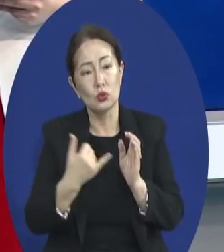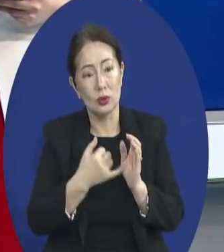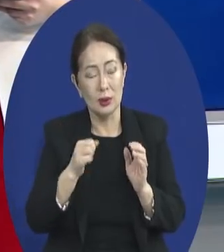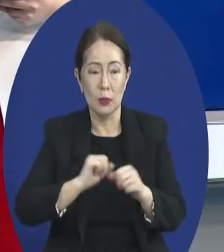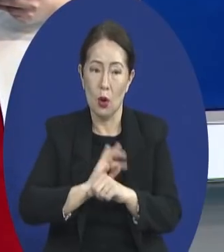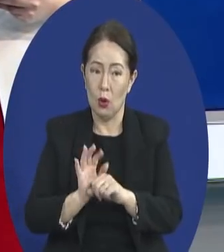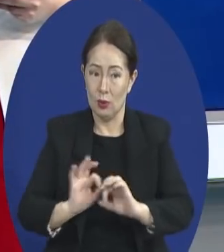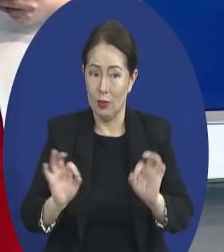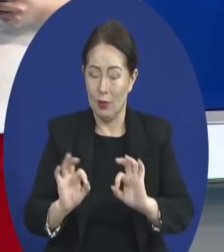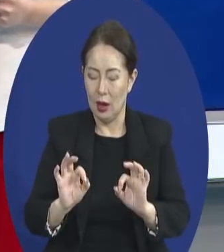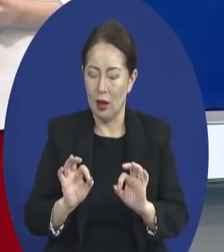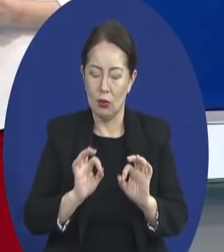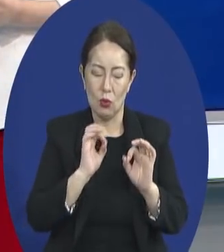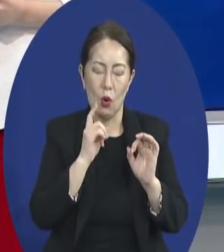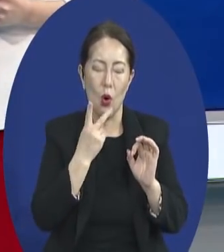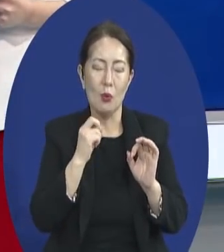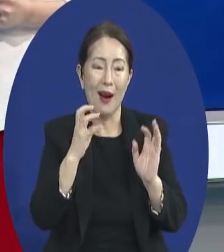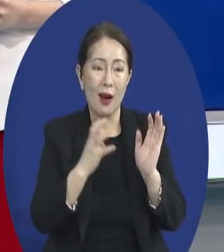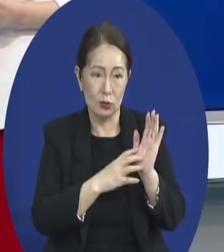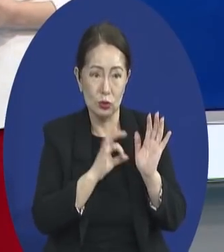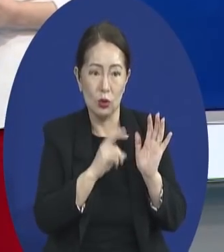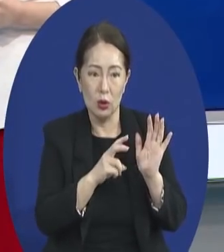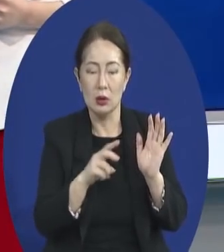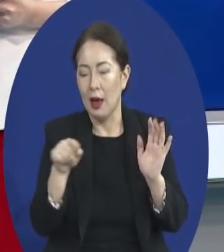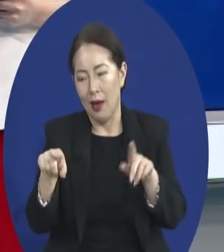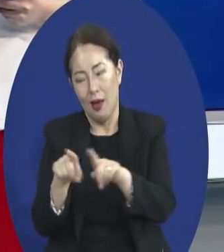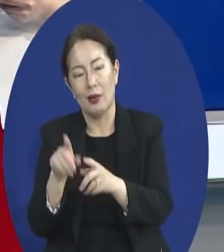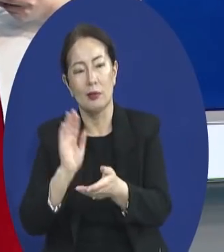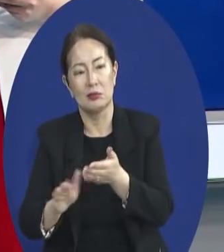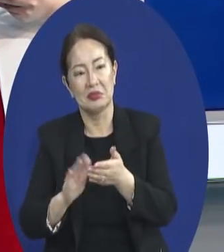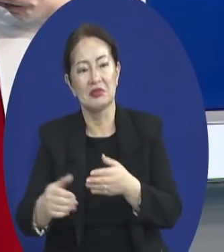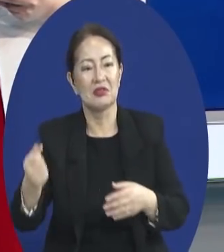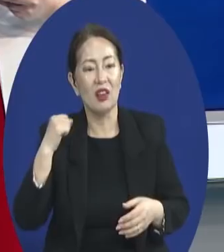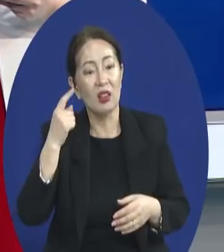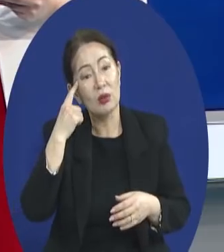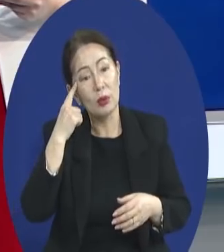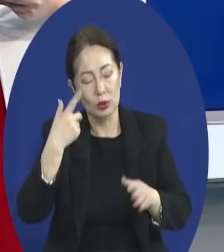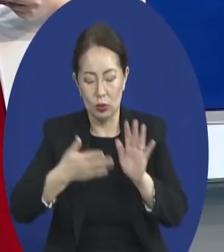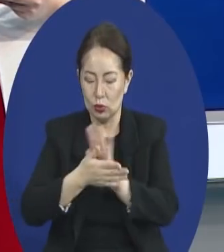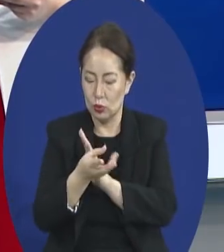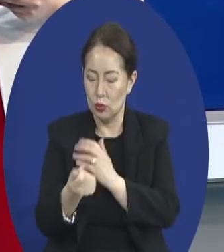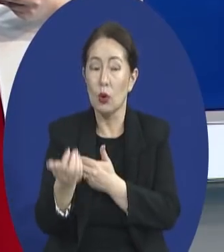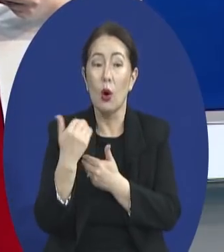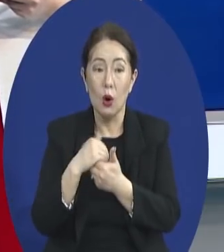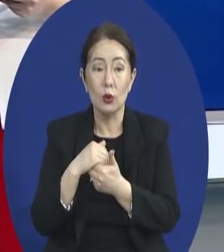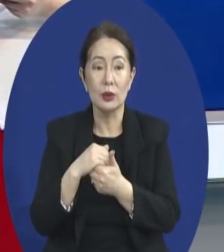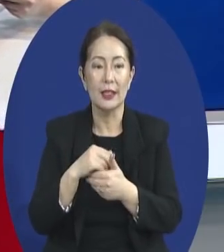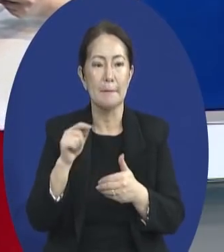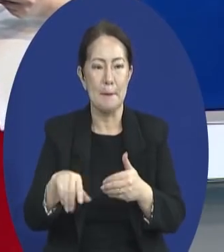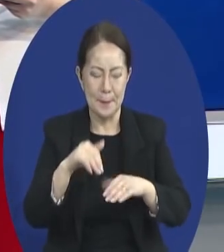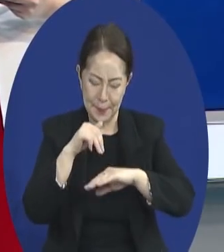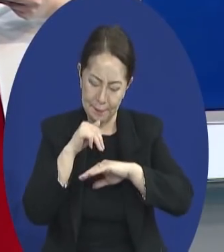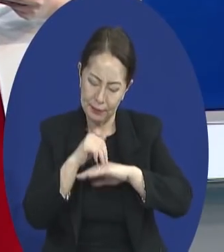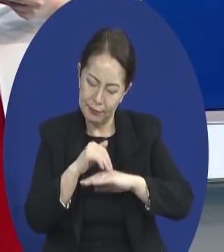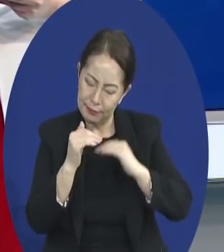тахалгүй 19 оны үеийн хэмжээгээр бол нүүрсний экспортын бие тэмжээг нь ингэж төсөвт суулгаж, за тэнцвэржүүлсэн ханш буюу бас 10